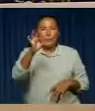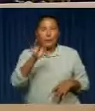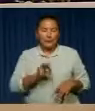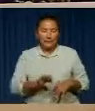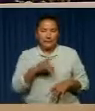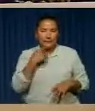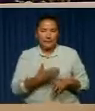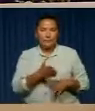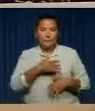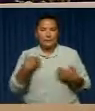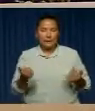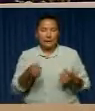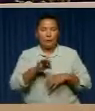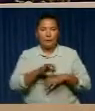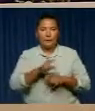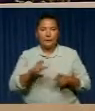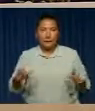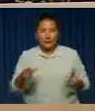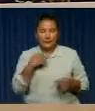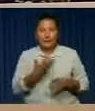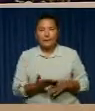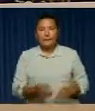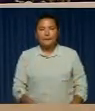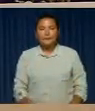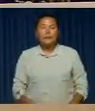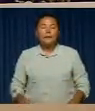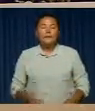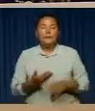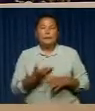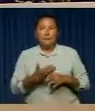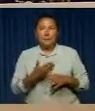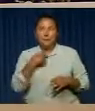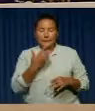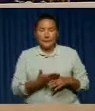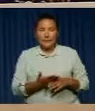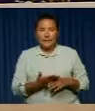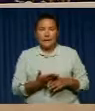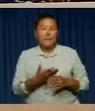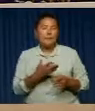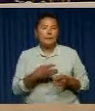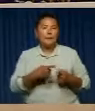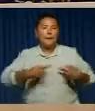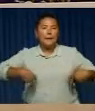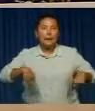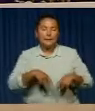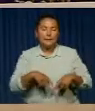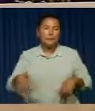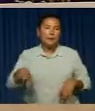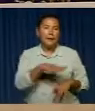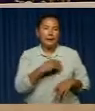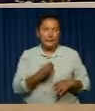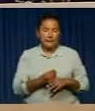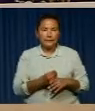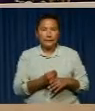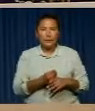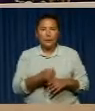жаңа біздің ауруға келіп тұрған сол себептен. Себебі бұл вирус мекендеп барлық ағзаларда